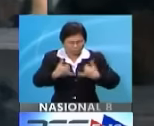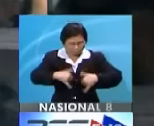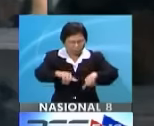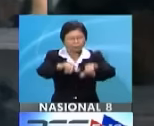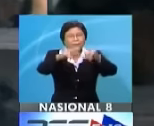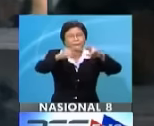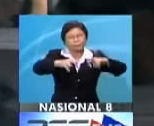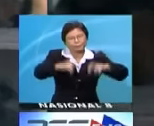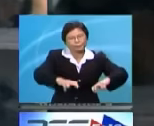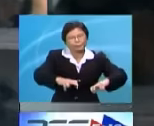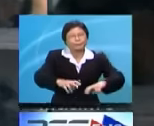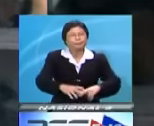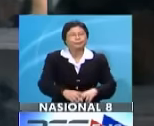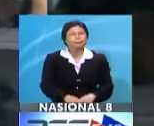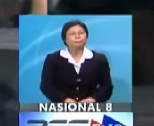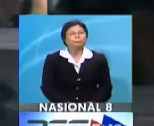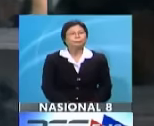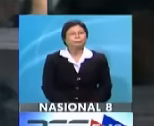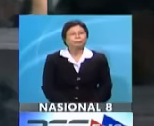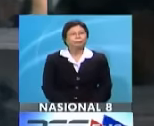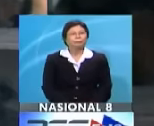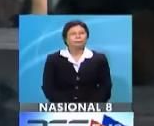siasatan.